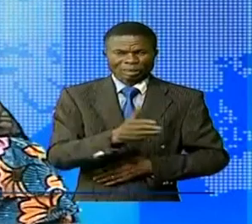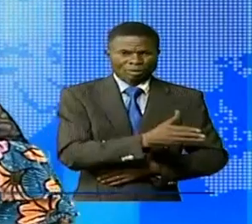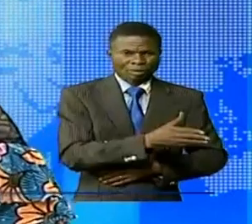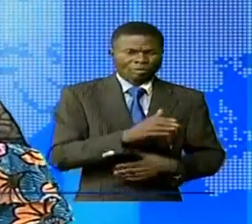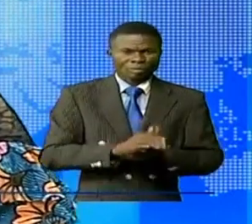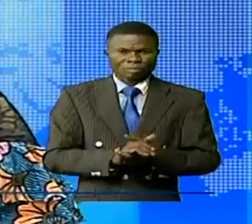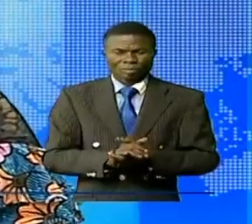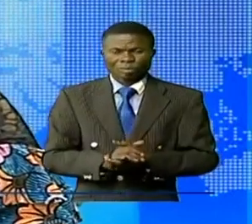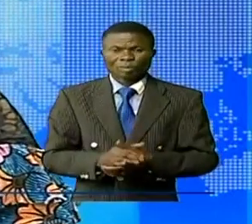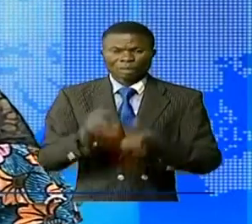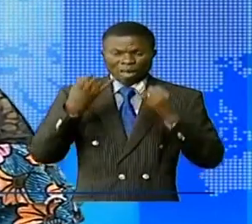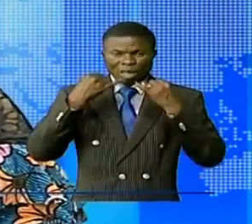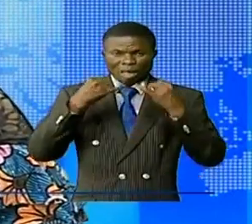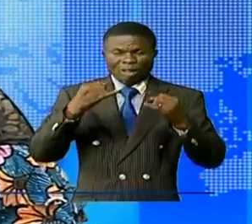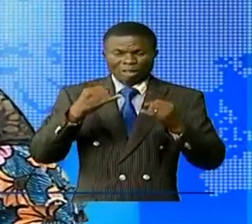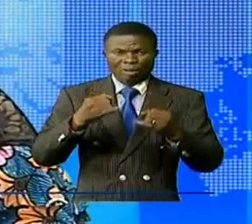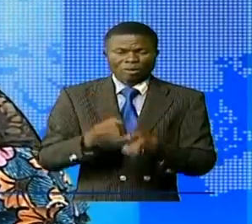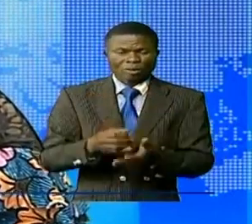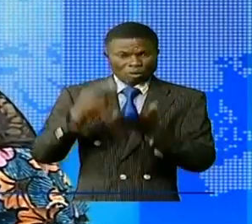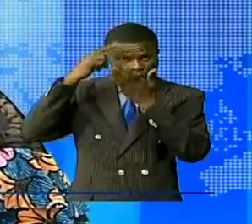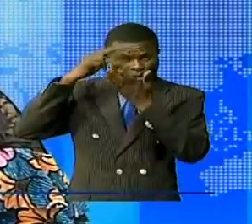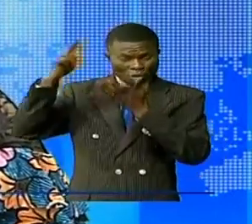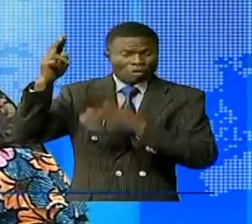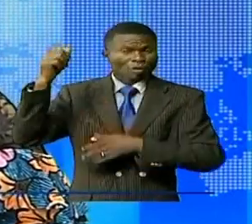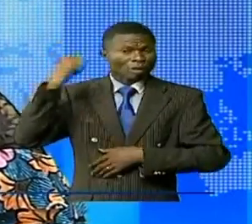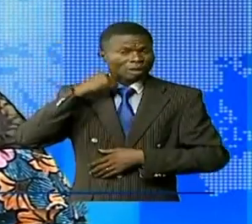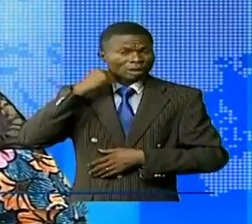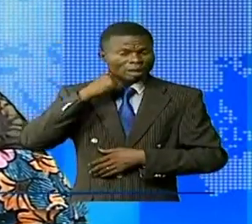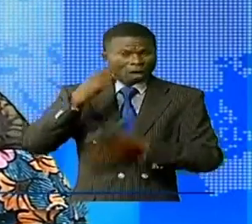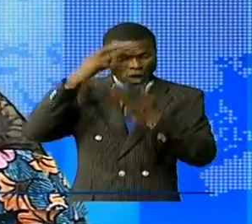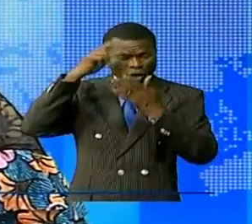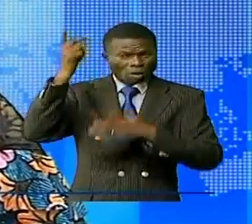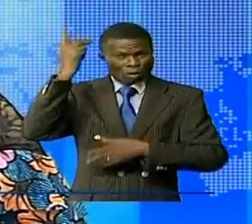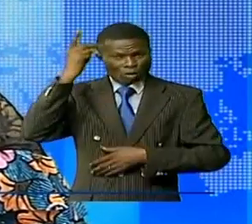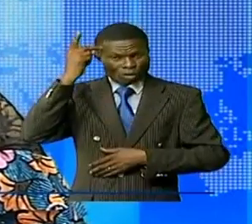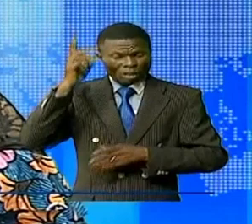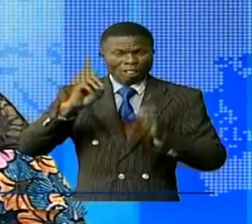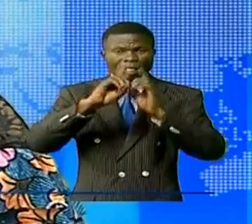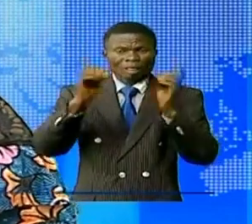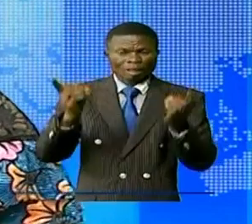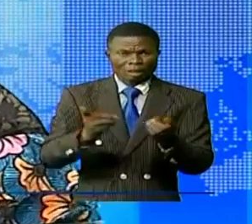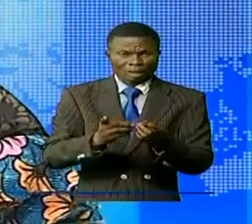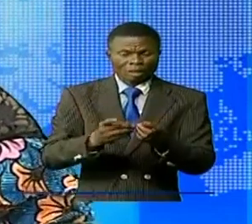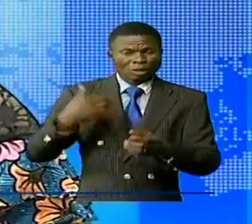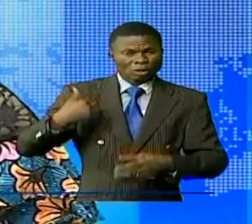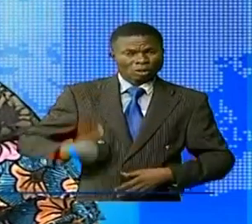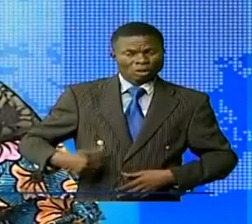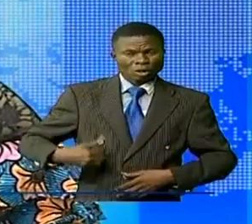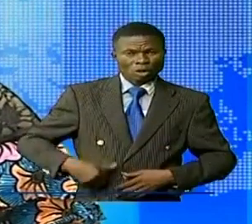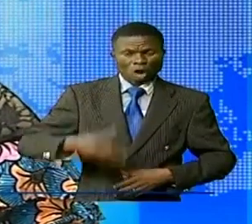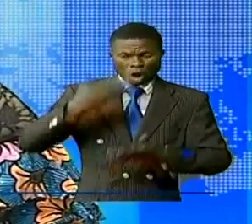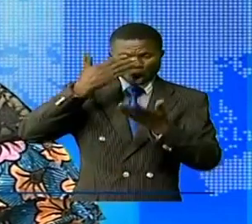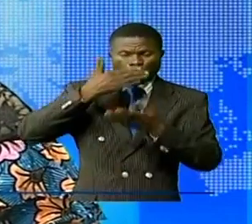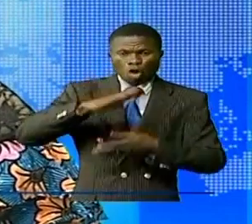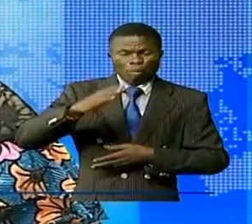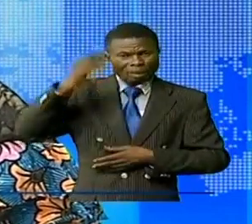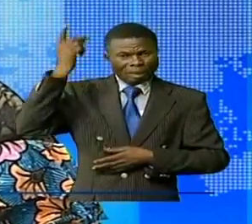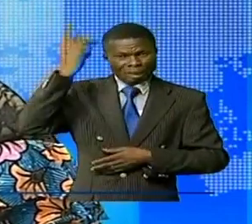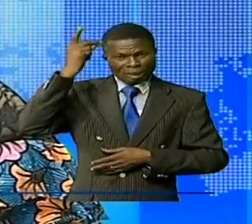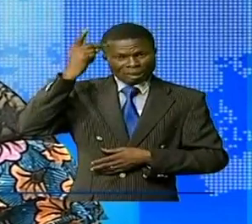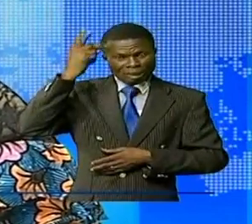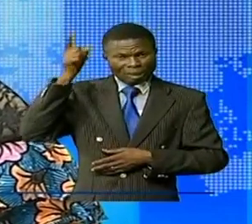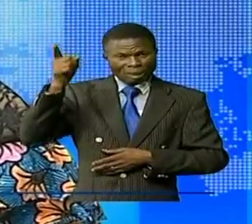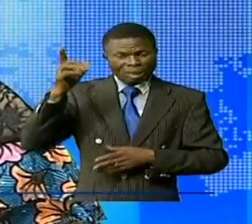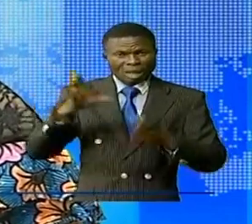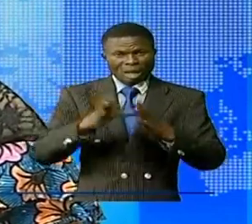En nouvelle, la faculté de médecine de l'UNIKIN par le département des chirurgies des cliniques universitaires en collaboration